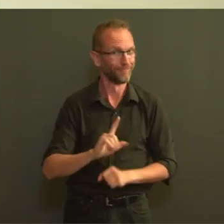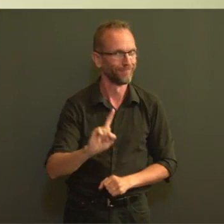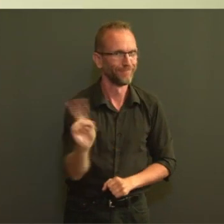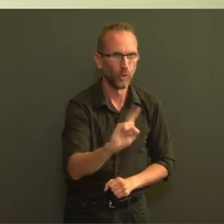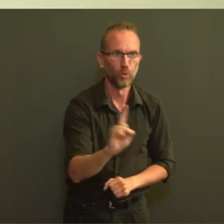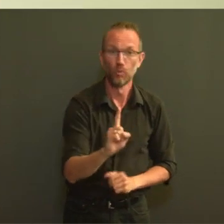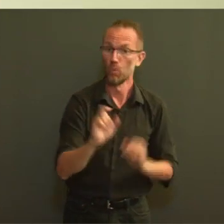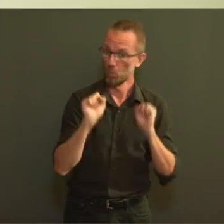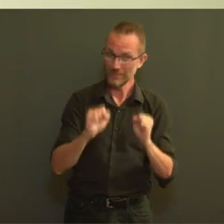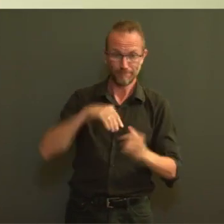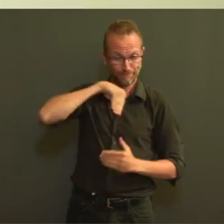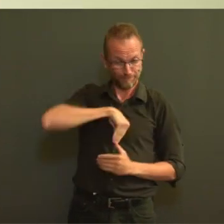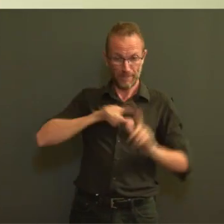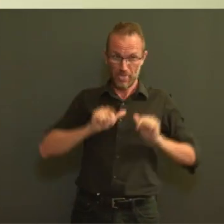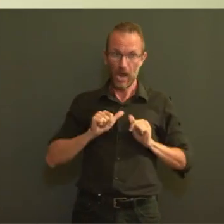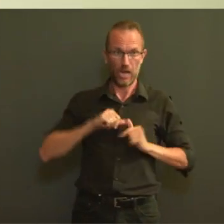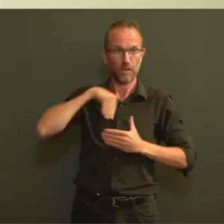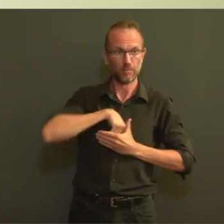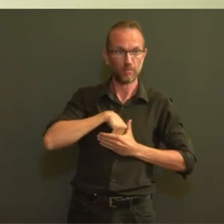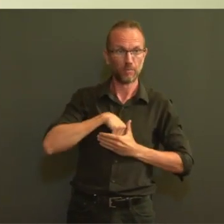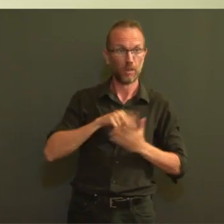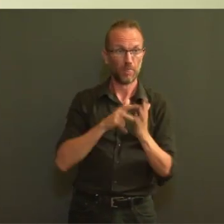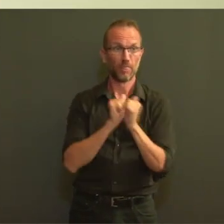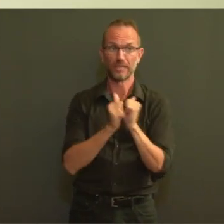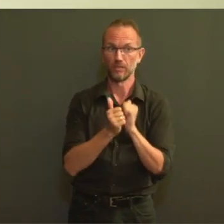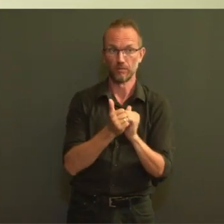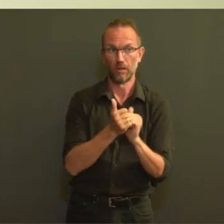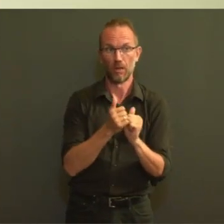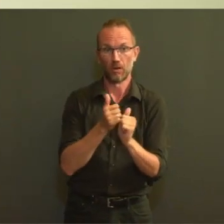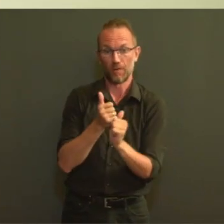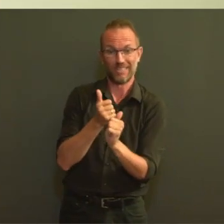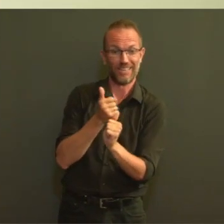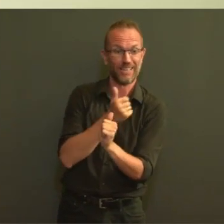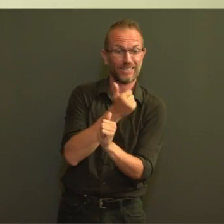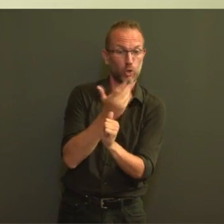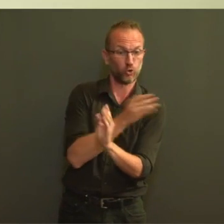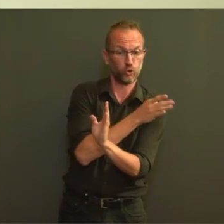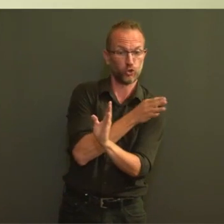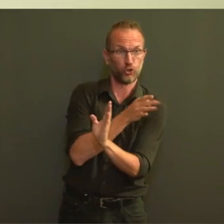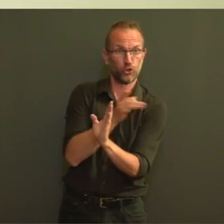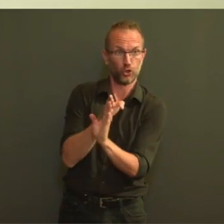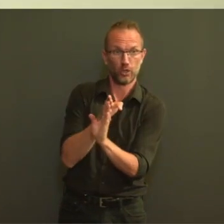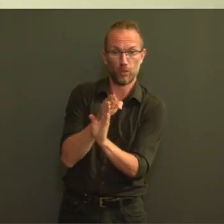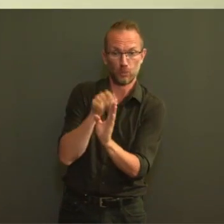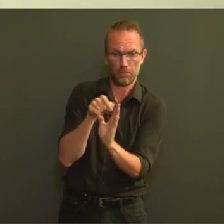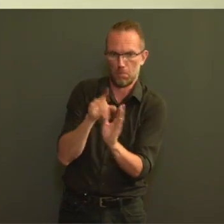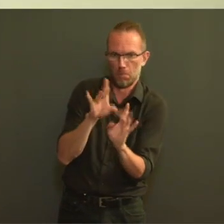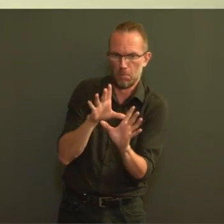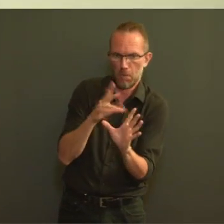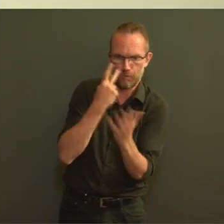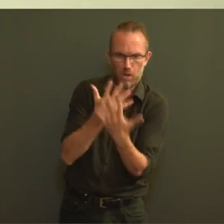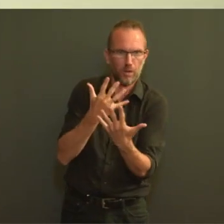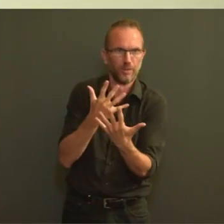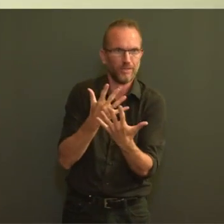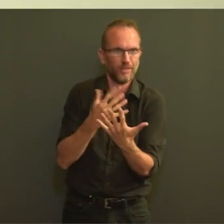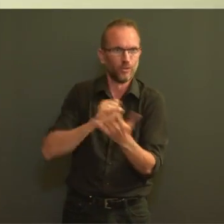mais que le test reste négatif pendant les premiers jours de l'exposition. Même après un test négatif, le virus